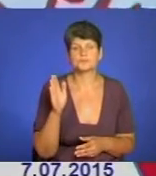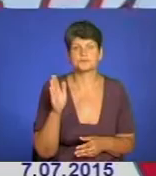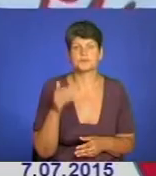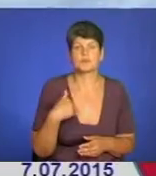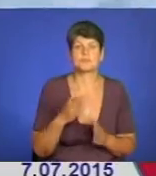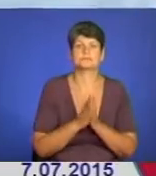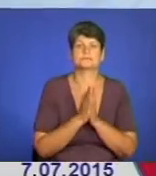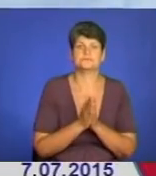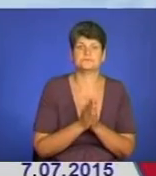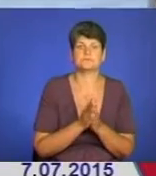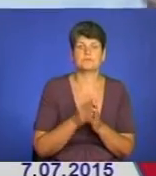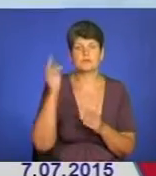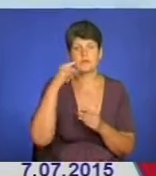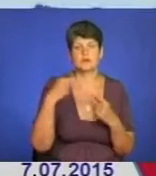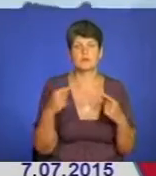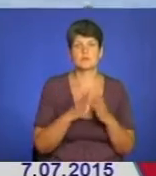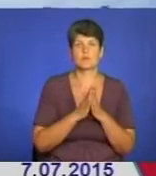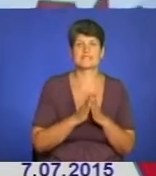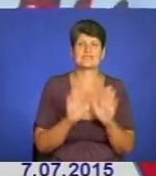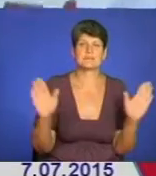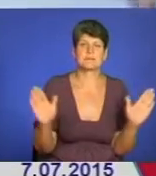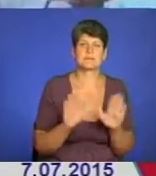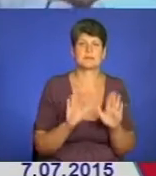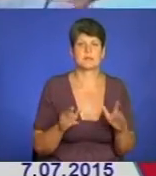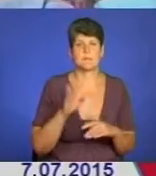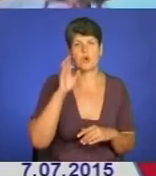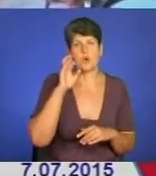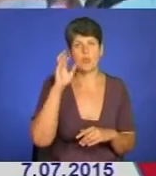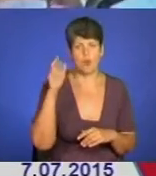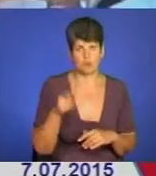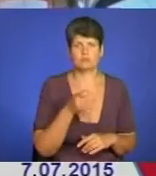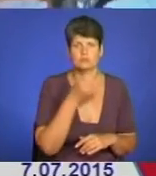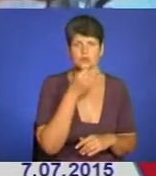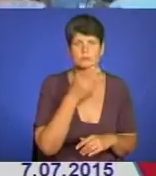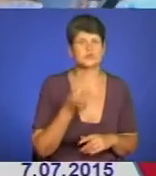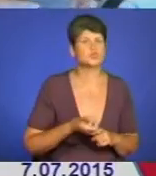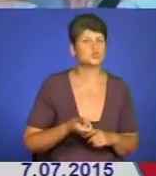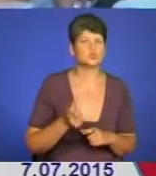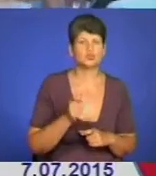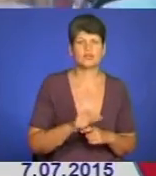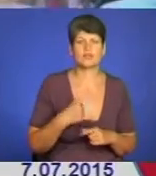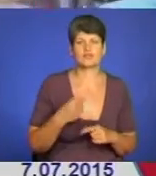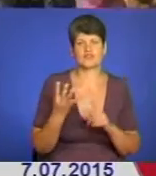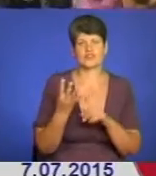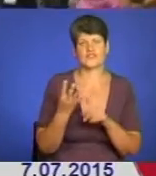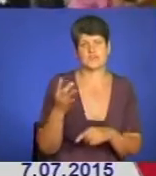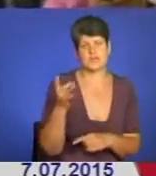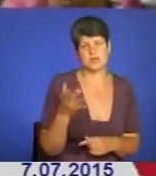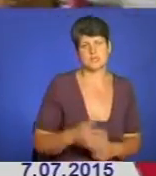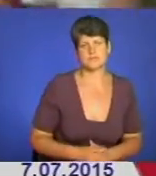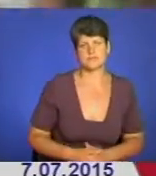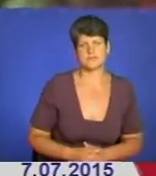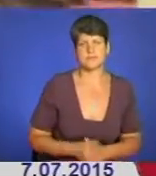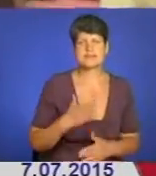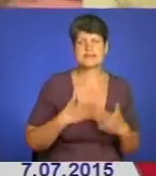Ми молимося, вивчаємо всякі молитви, пісні про Бога. Тобі подобається? Дуже. Я тут вже в четвертій.